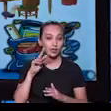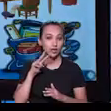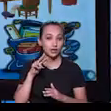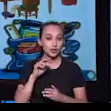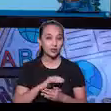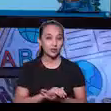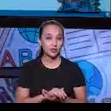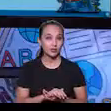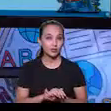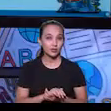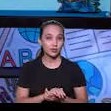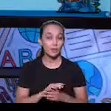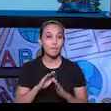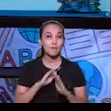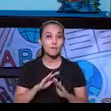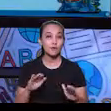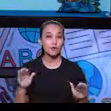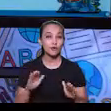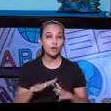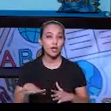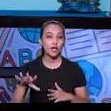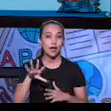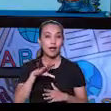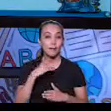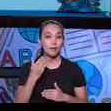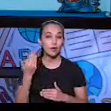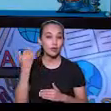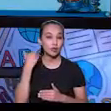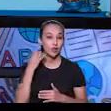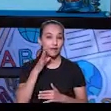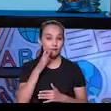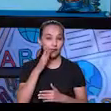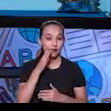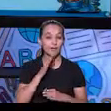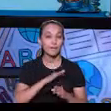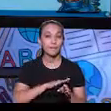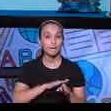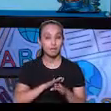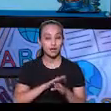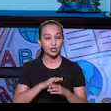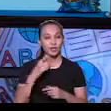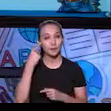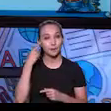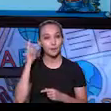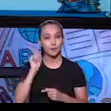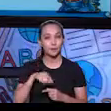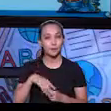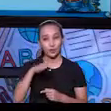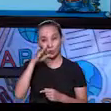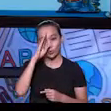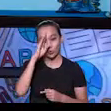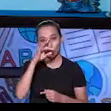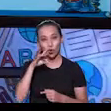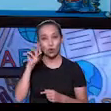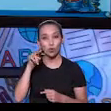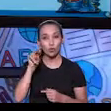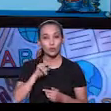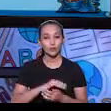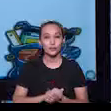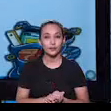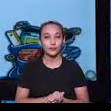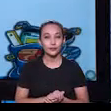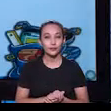ответил, положил. Это все совершает действие мальчик мужского